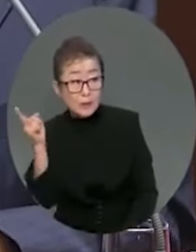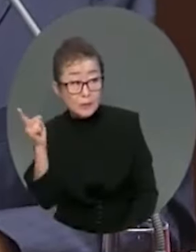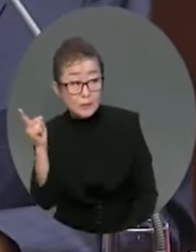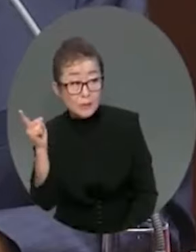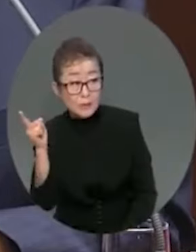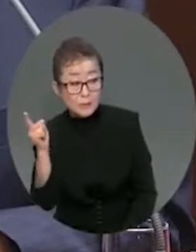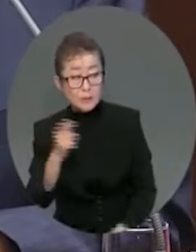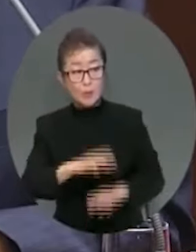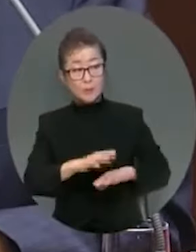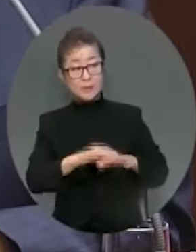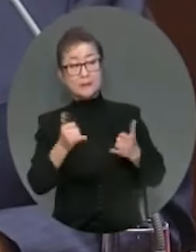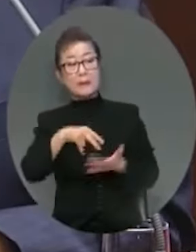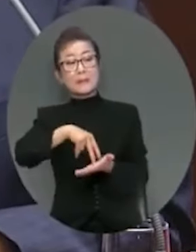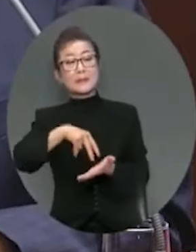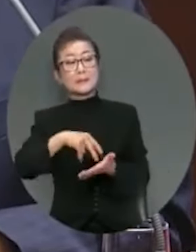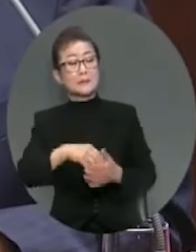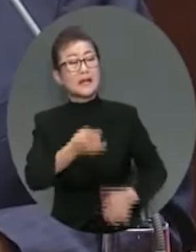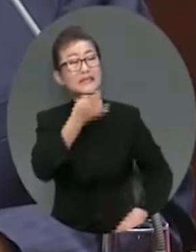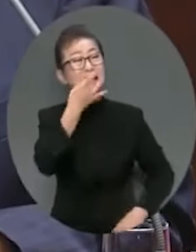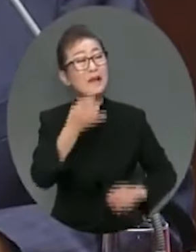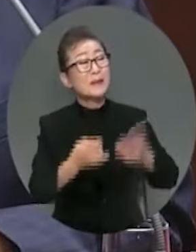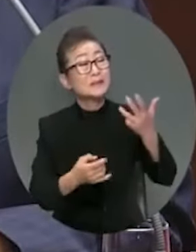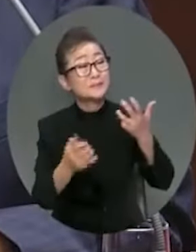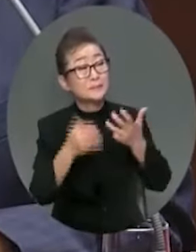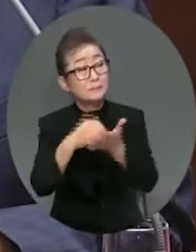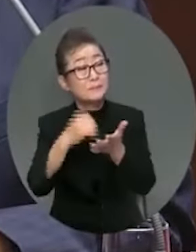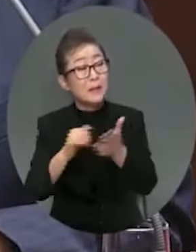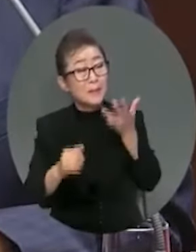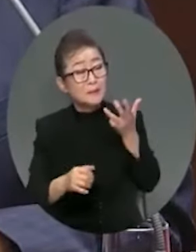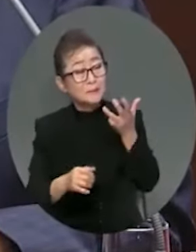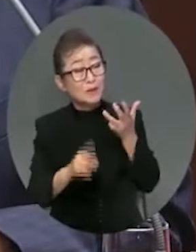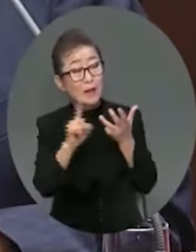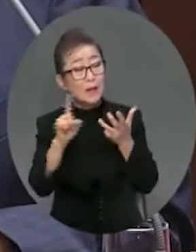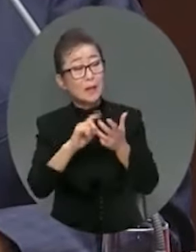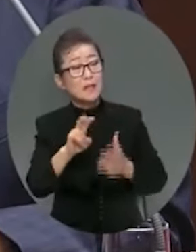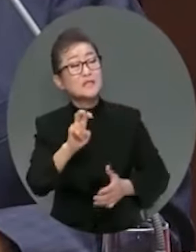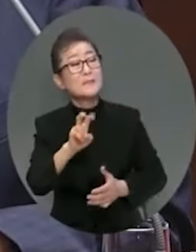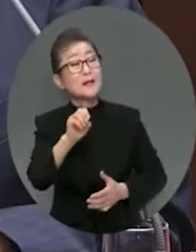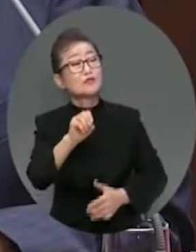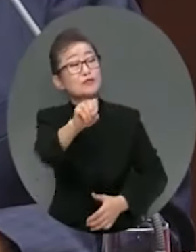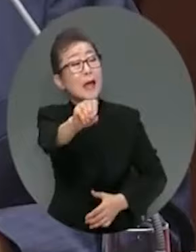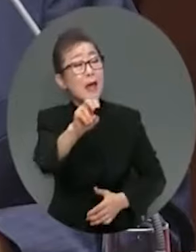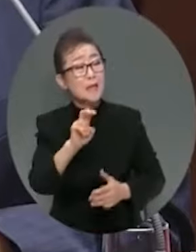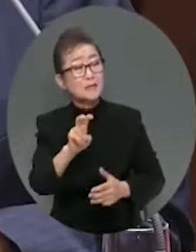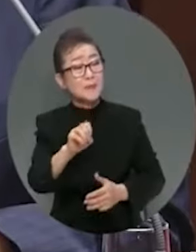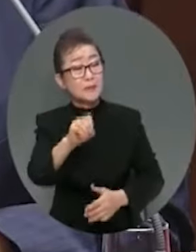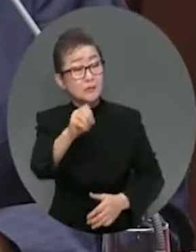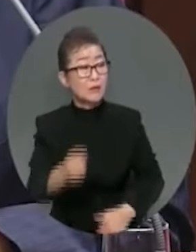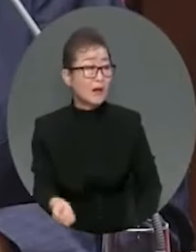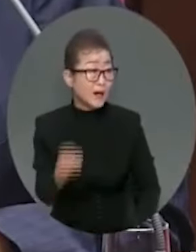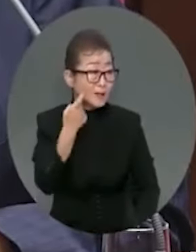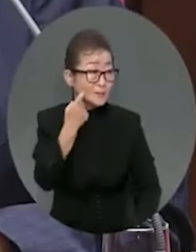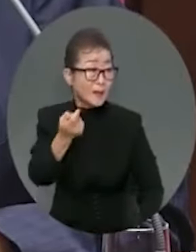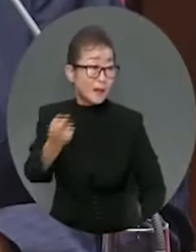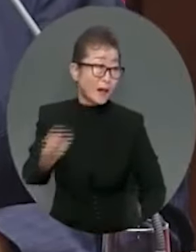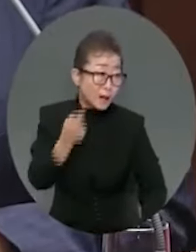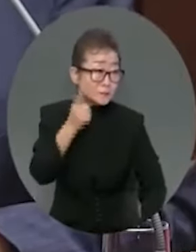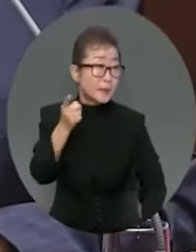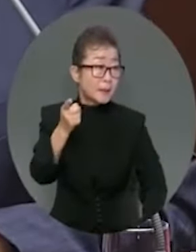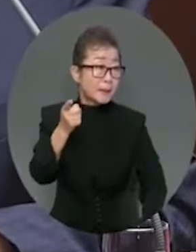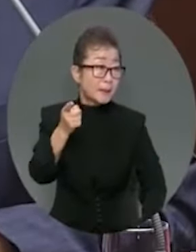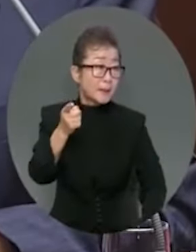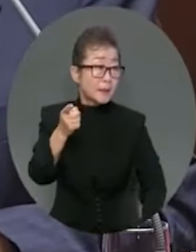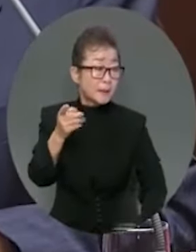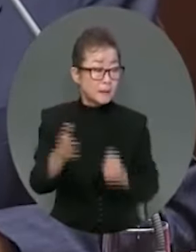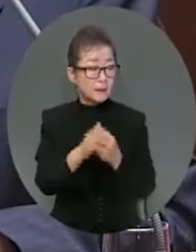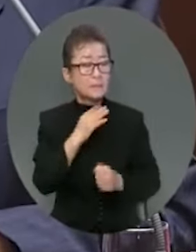농민들 앞에서 공개적으로 쌀 80kg 한 가마에 20만 원 주겠다 거짓말했어요. 그래서